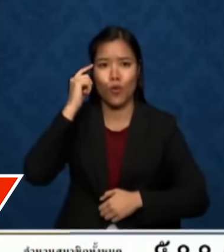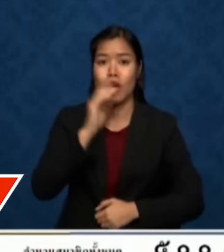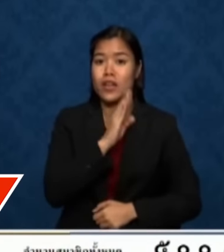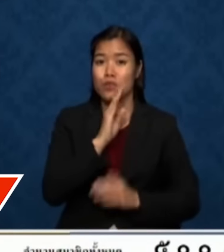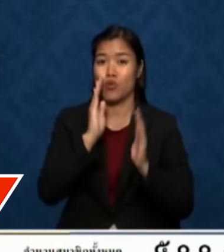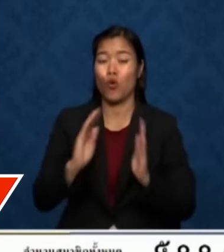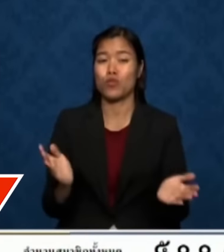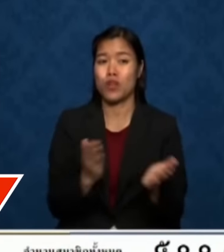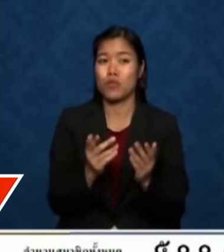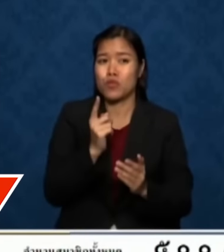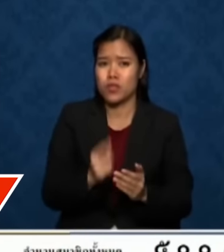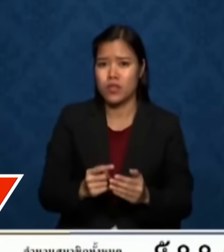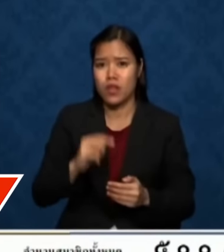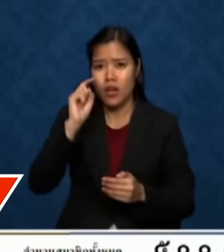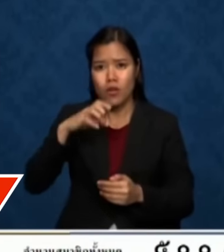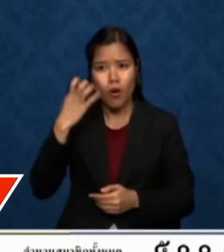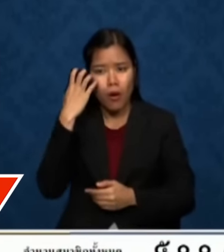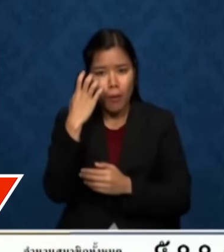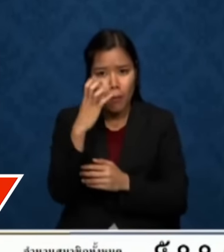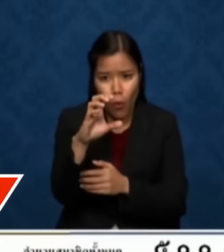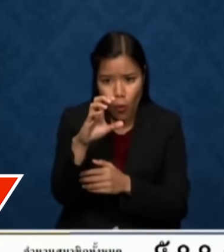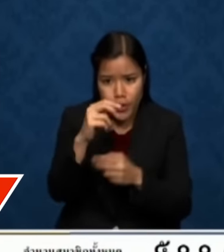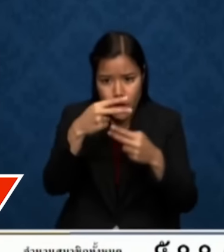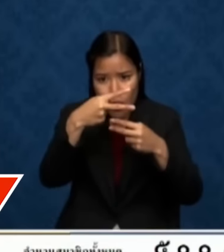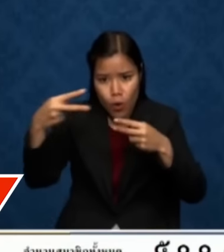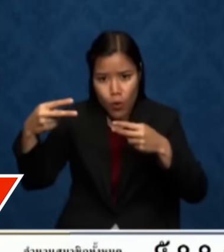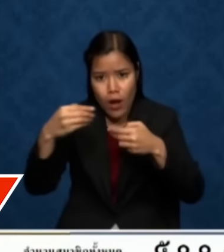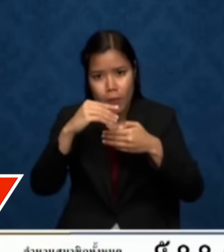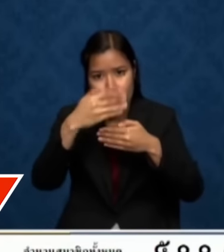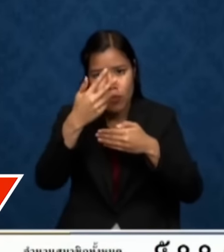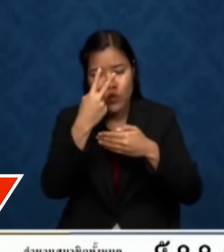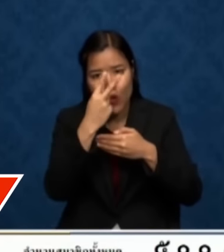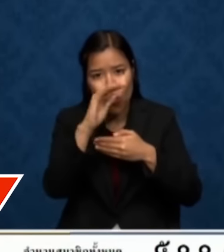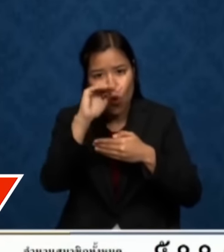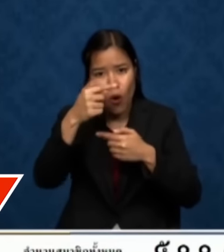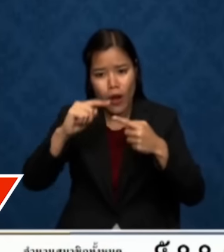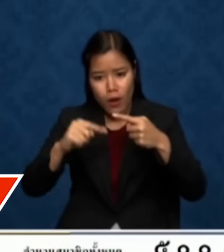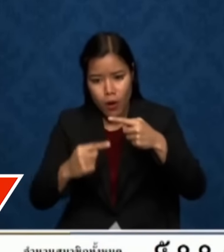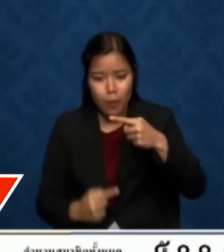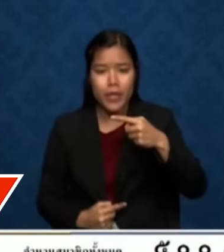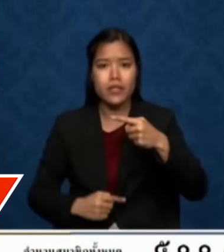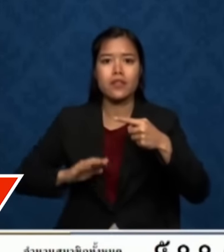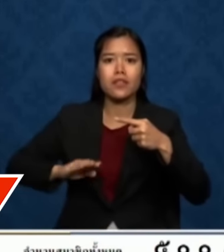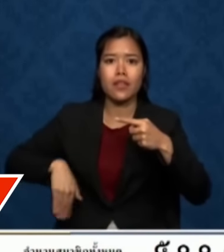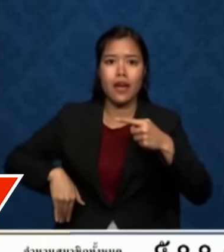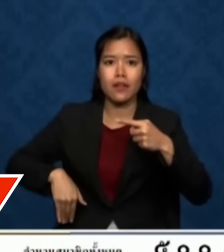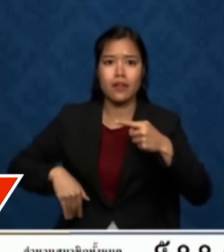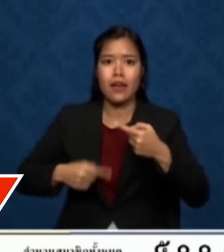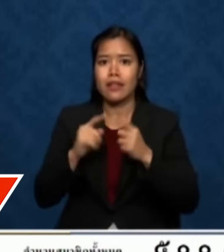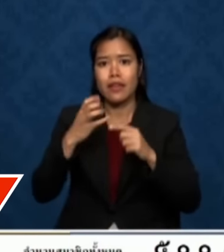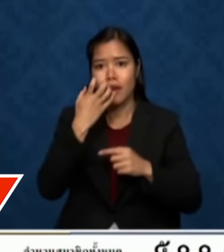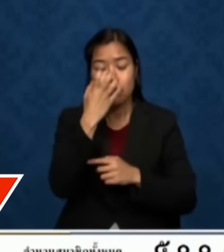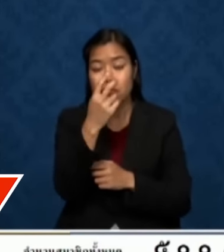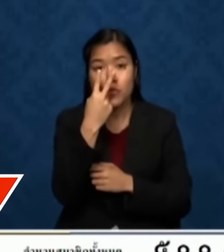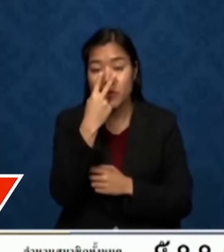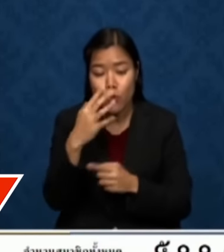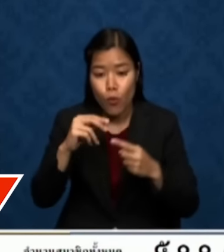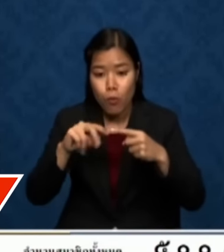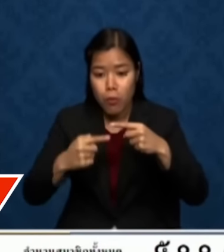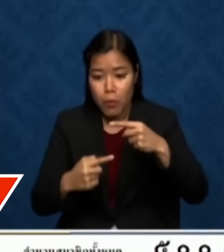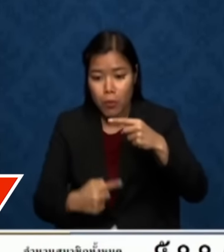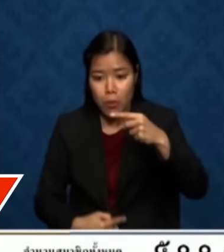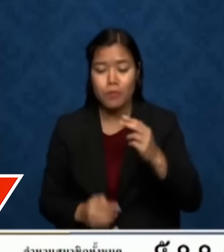าต้องหยุดแล้วก็ดูภาพแล้วก็อ่านเนื้อข่าวสักนิดนึงค่ะก่อนที่จะคอมเมนต์แล้วแบบนี้ไม่ให้ดิฉันเรียกว่ากระบวนการ